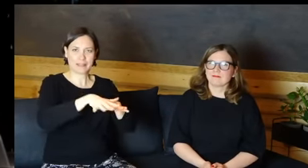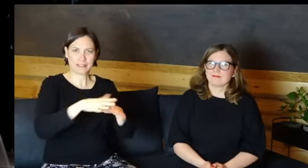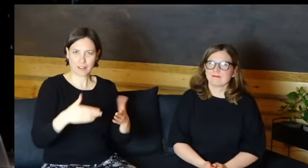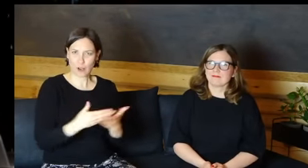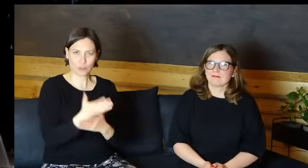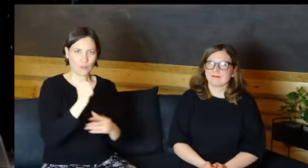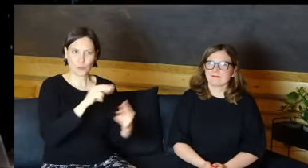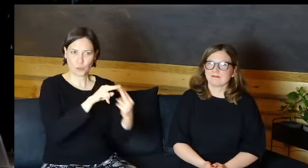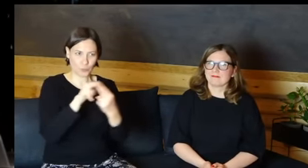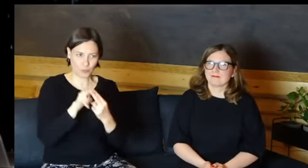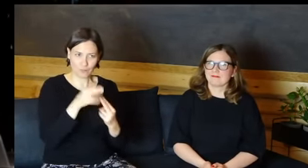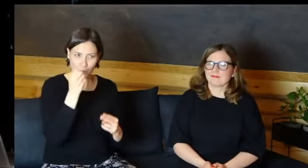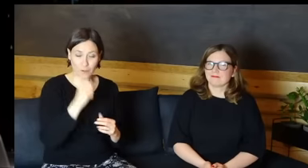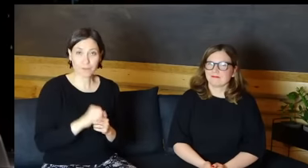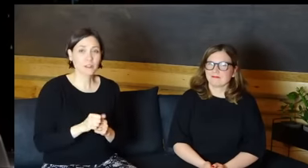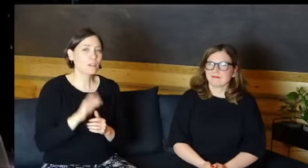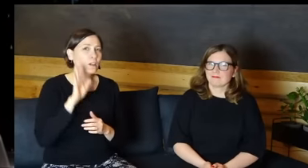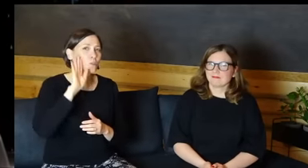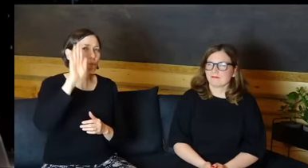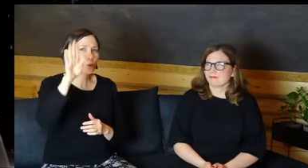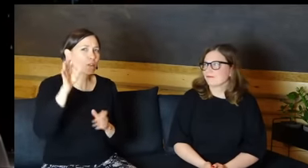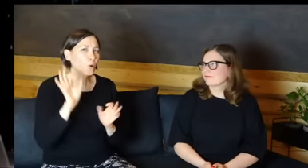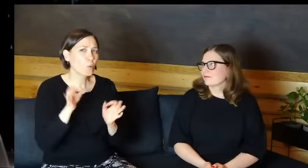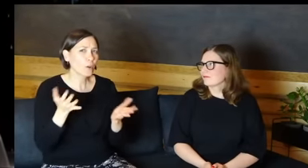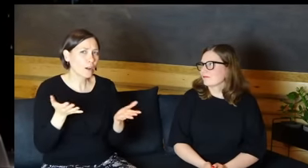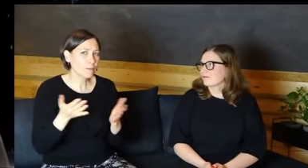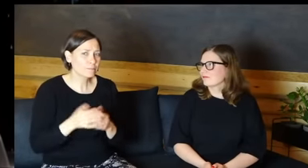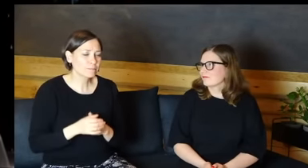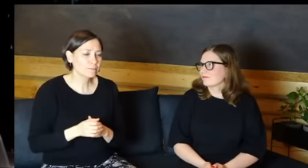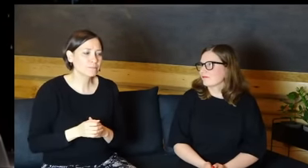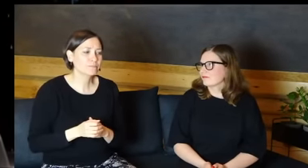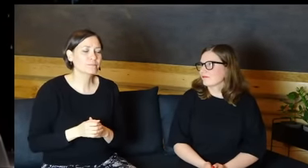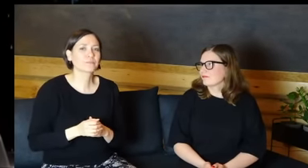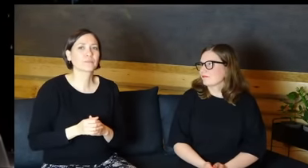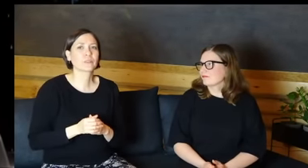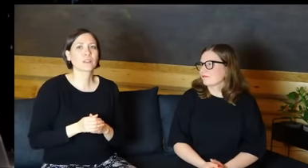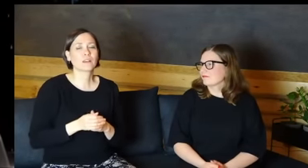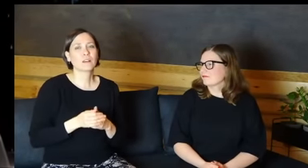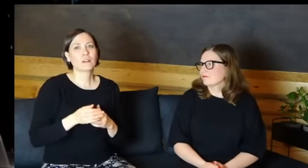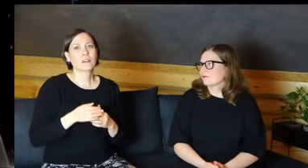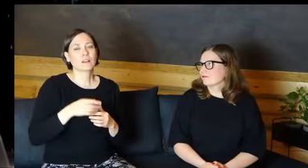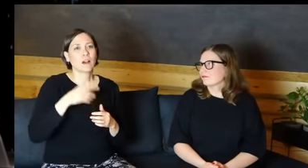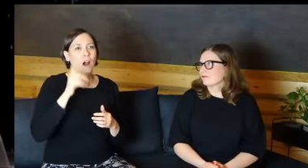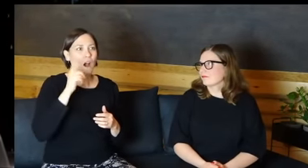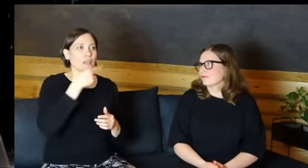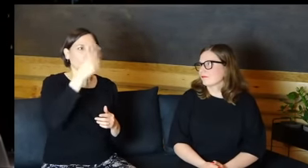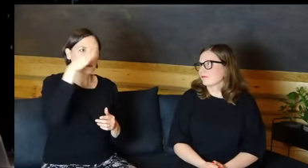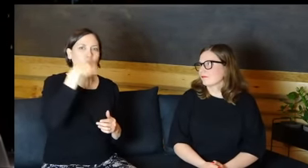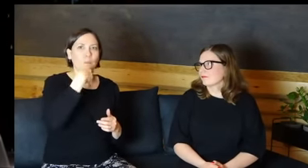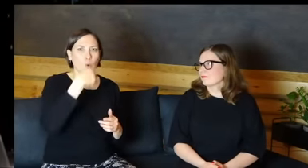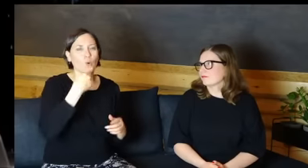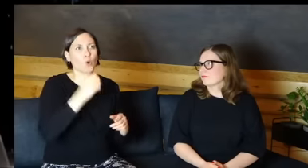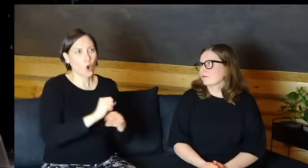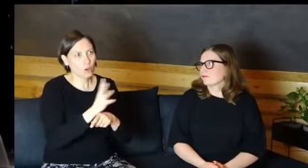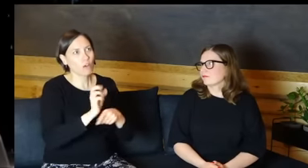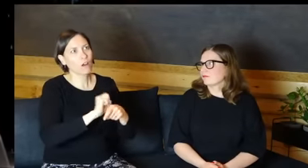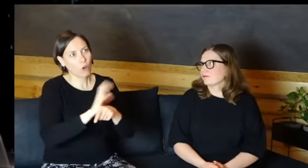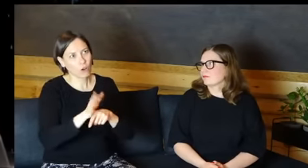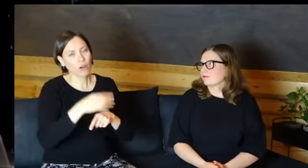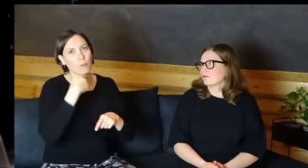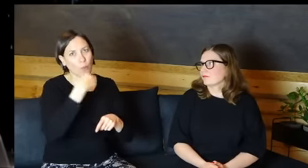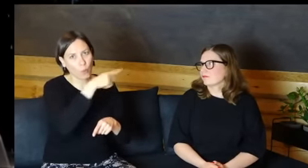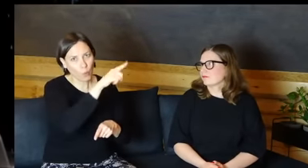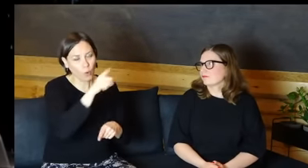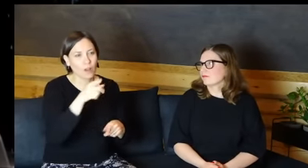Entäpä sitten tuleva? Nyt puhutaan jo tuota väsymykseen asti koronasta ja puhutaan tuota